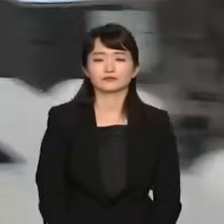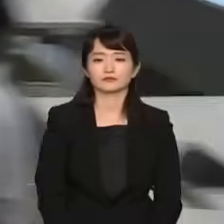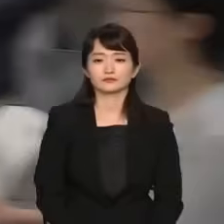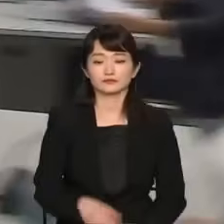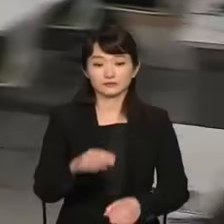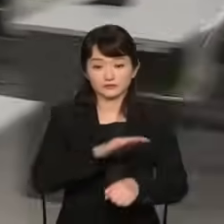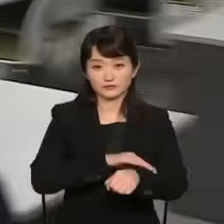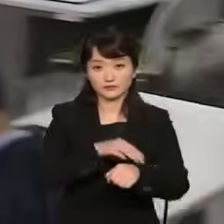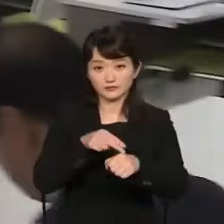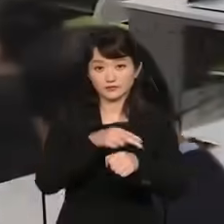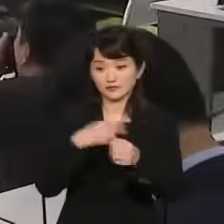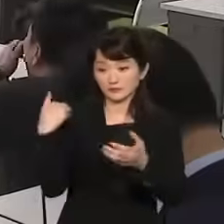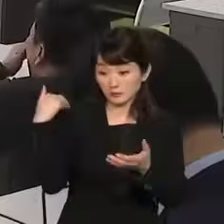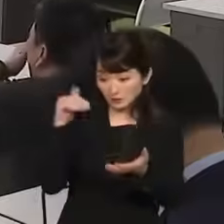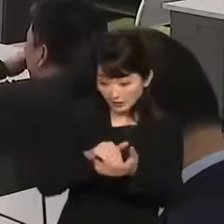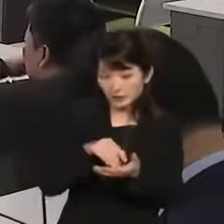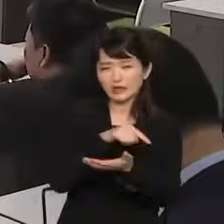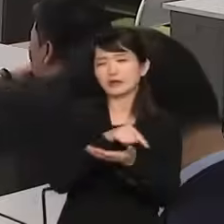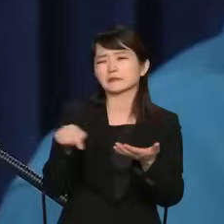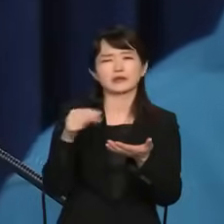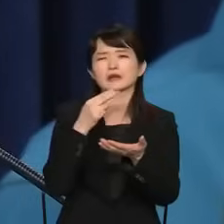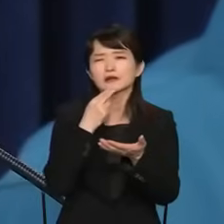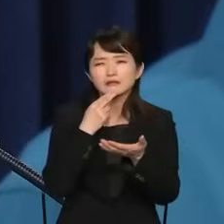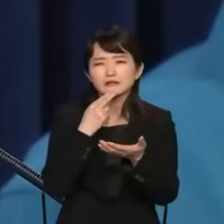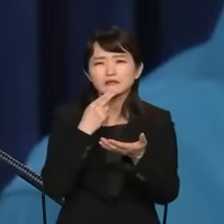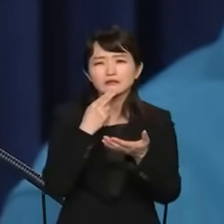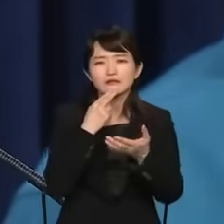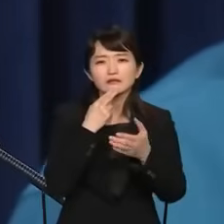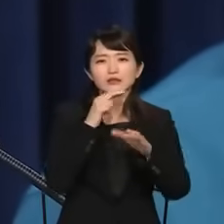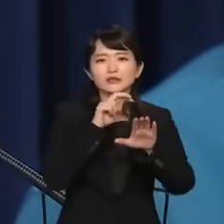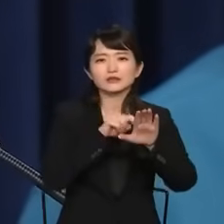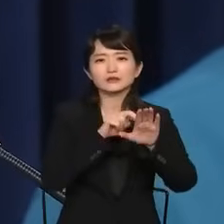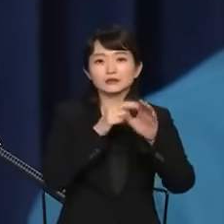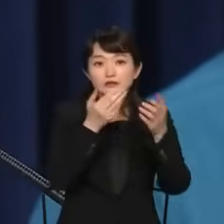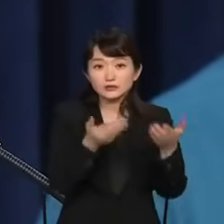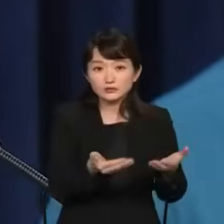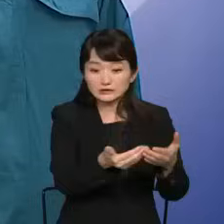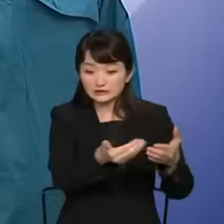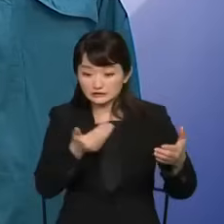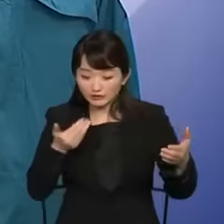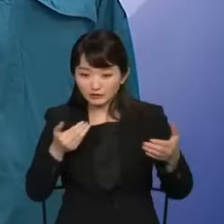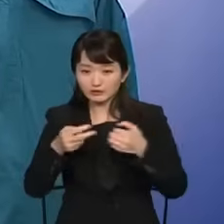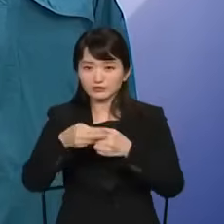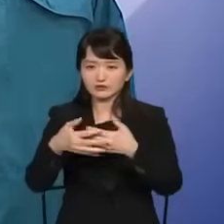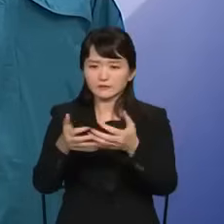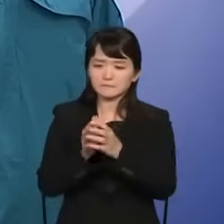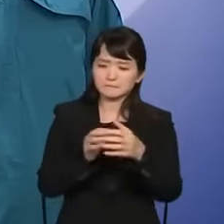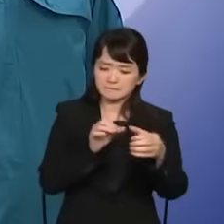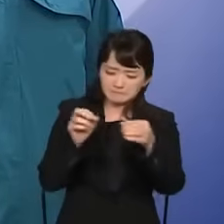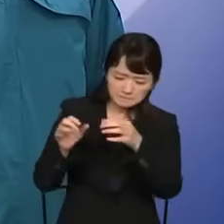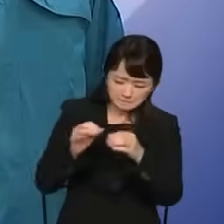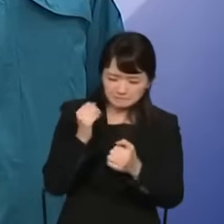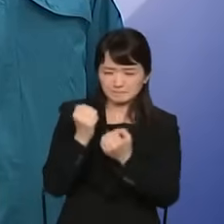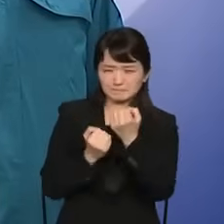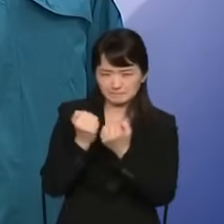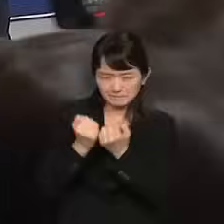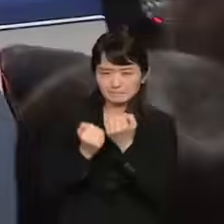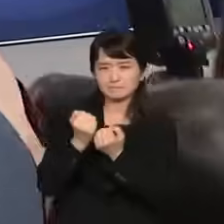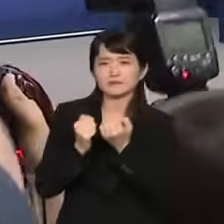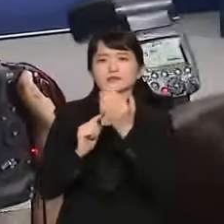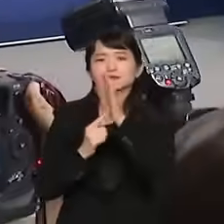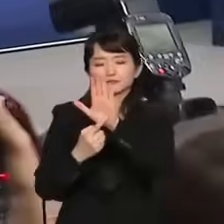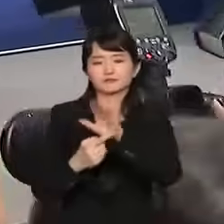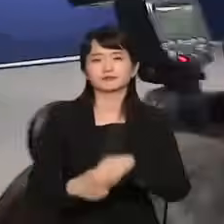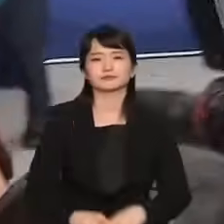복귀하는 전공의에 대한 불이익은 없을 것이라며 집단 휴진 전까지 의료계와 대화하며 설득하겠다고 밝혔습니다.